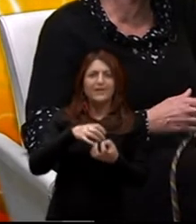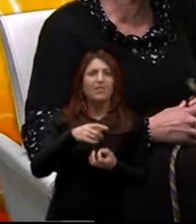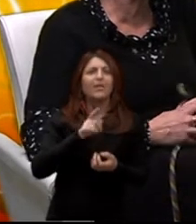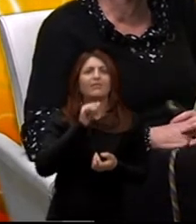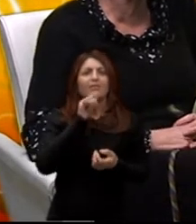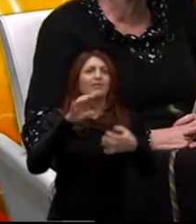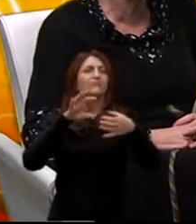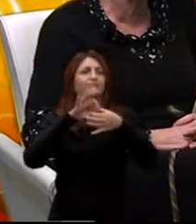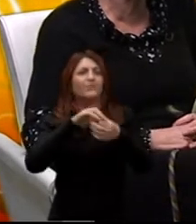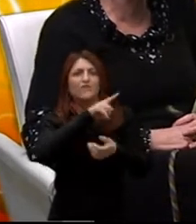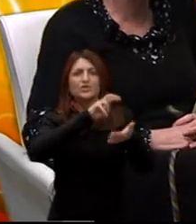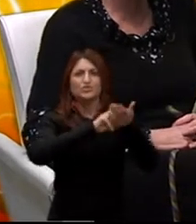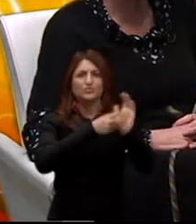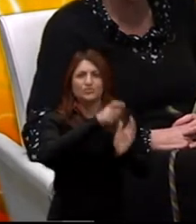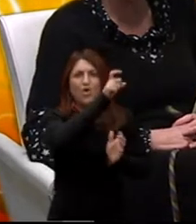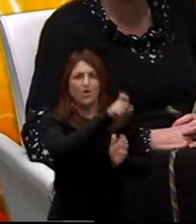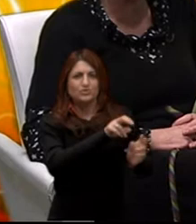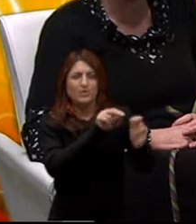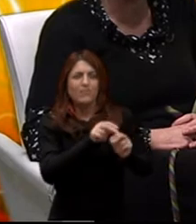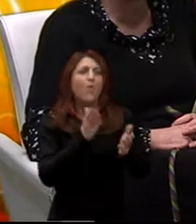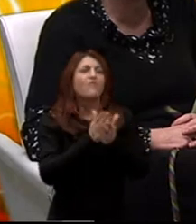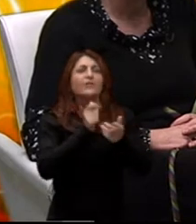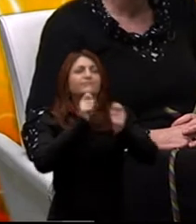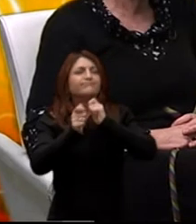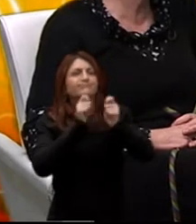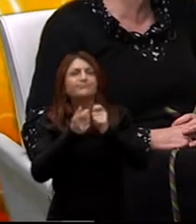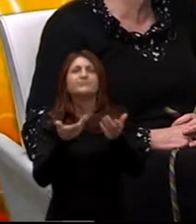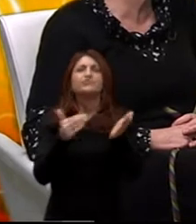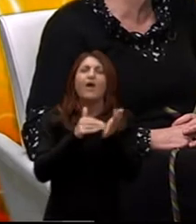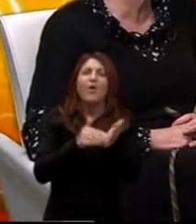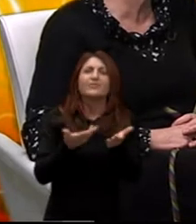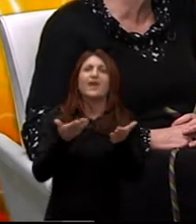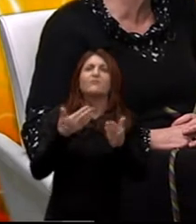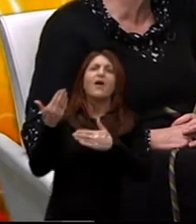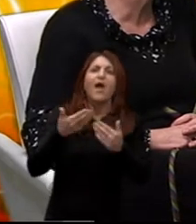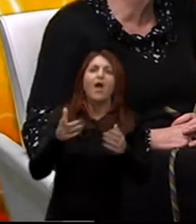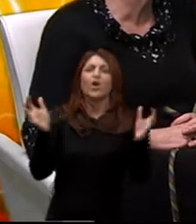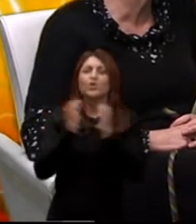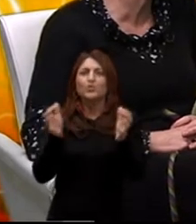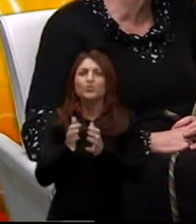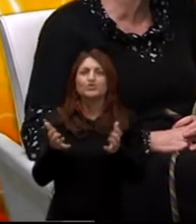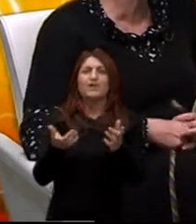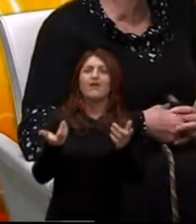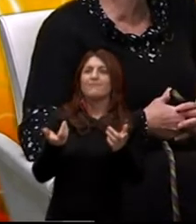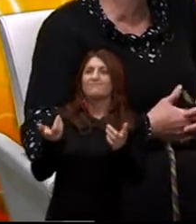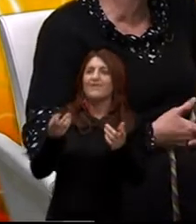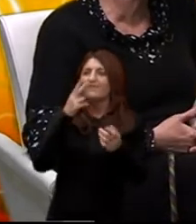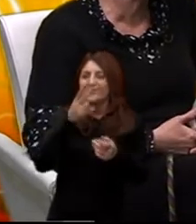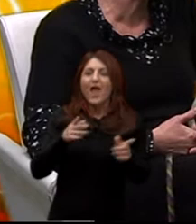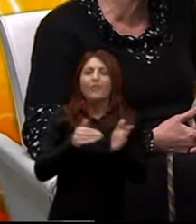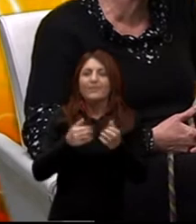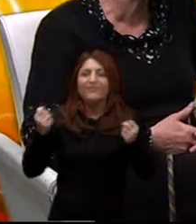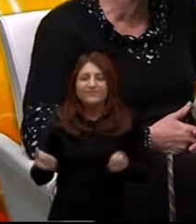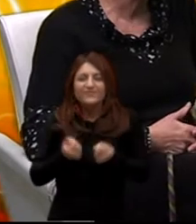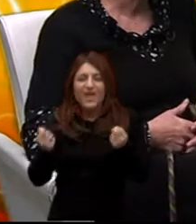drugim osobama koje rade na socijalizaciji, gdje mi organiziramo druženja socijalizatora, vježbice